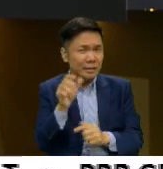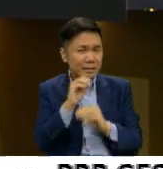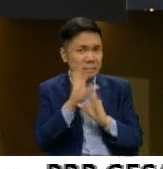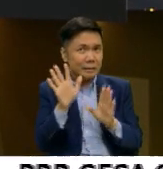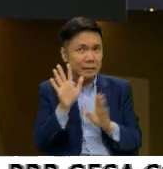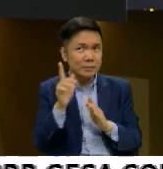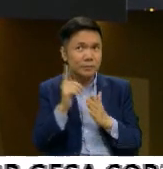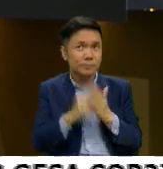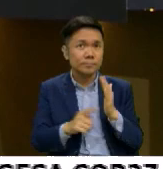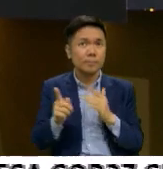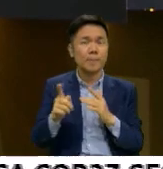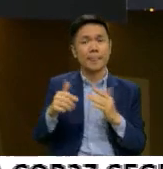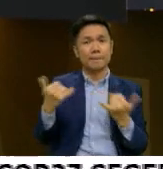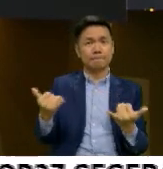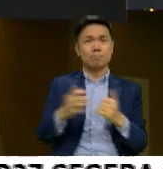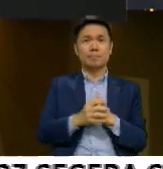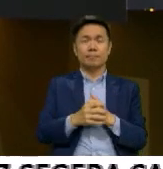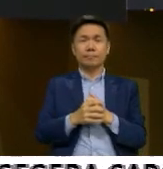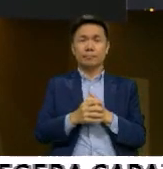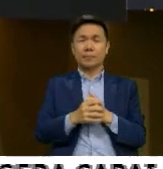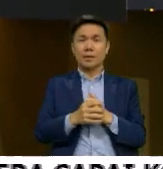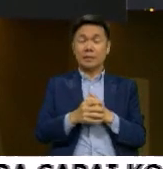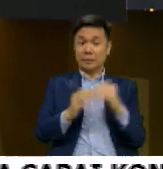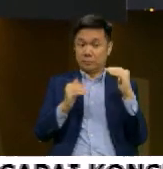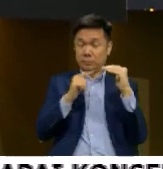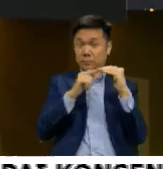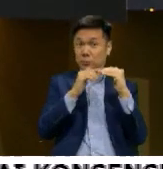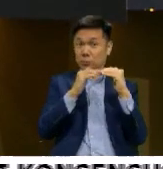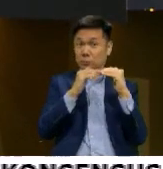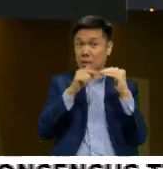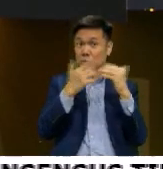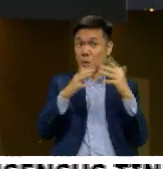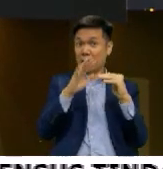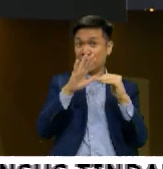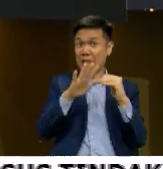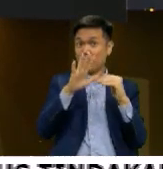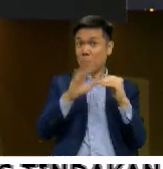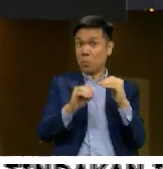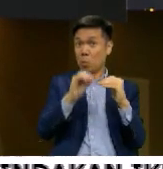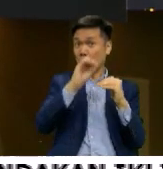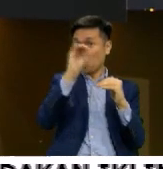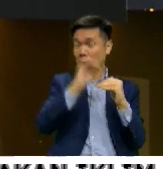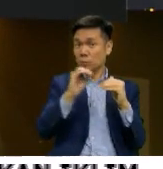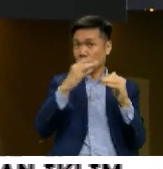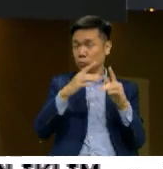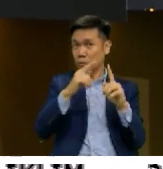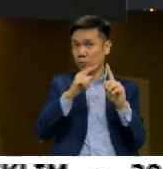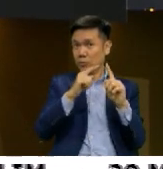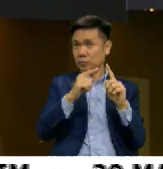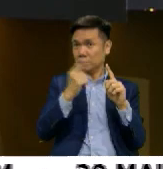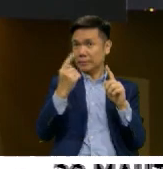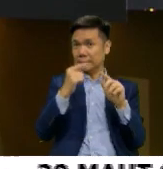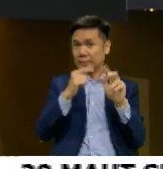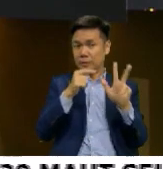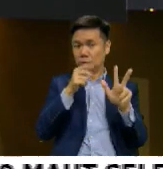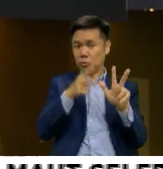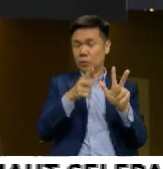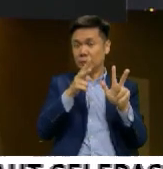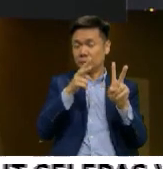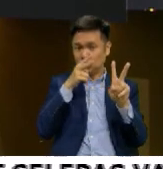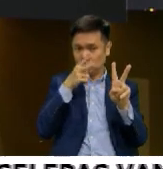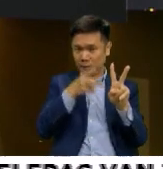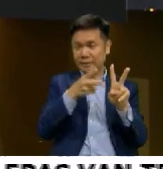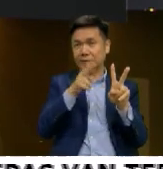sebab kita sudah pun sampai angka 50 peratus daripada jumlah pengundi keluar mengundi Saka ini yaitu dua setengah petang